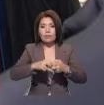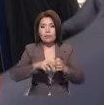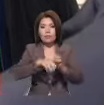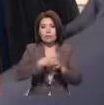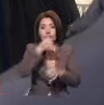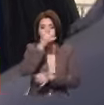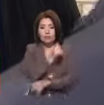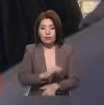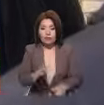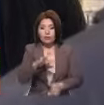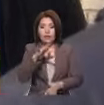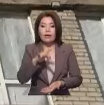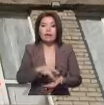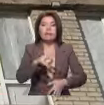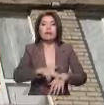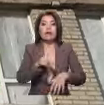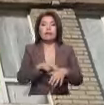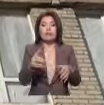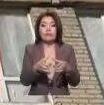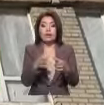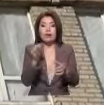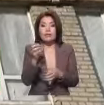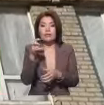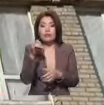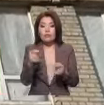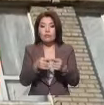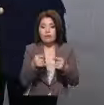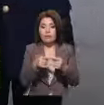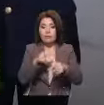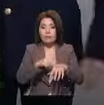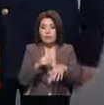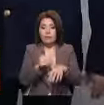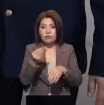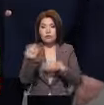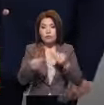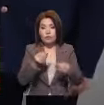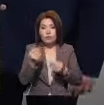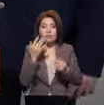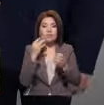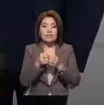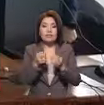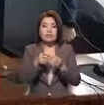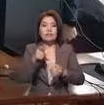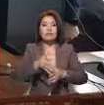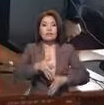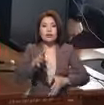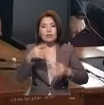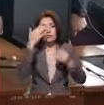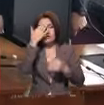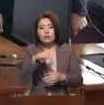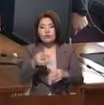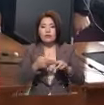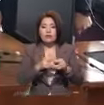Ал бұл қалалық полиция бөлімі. Қазақтелеком ғимаратын жалғалған полицейлер пәтер ішінің күнін кешіп отыр. Ғимарат басқанікі болғасын